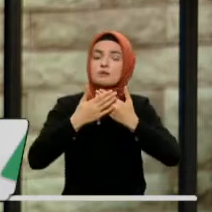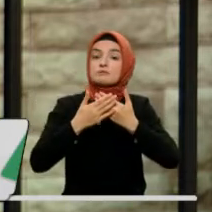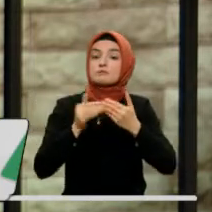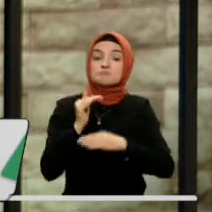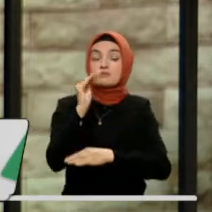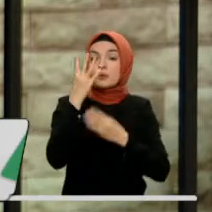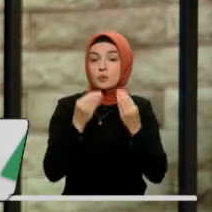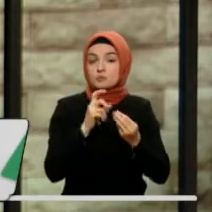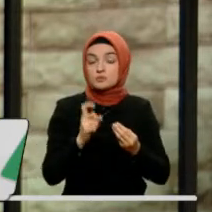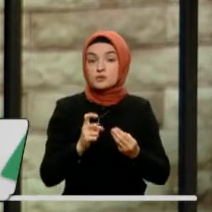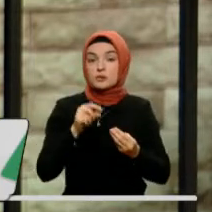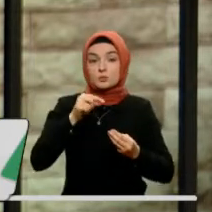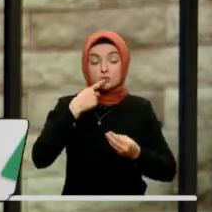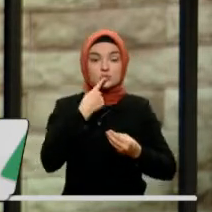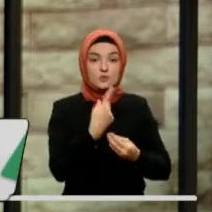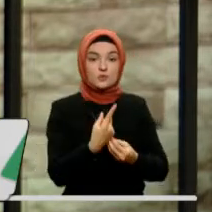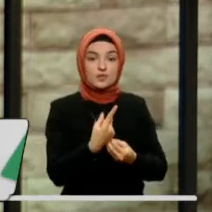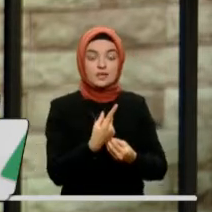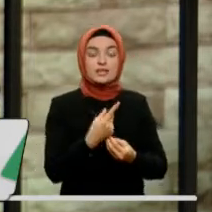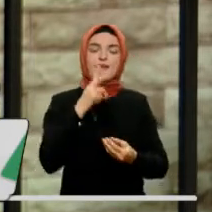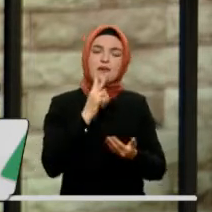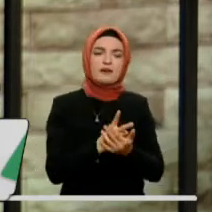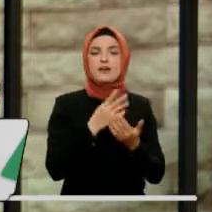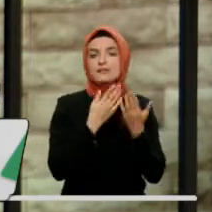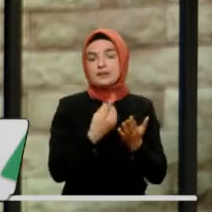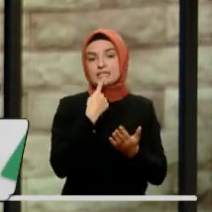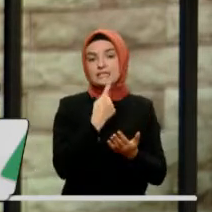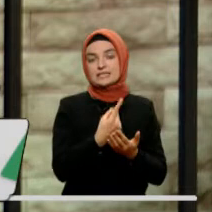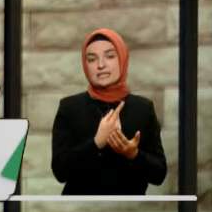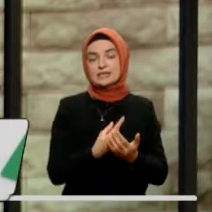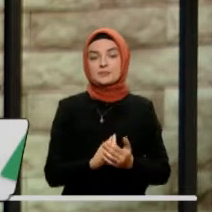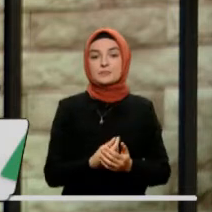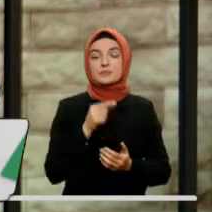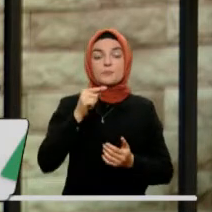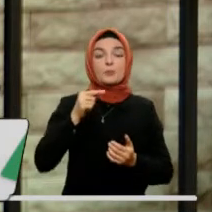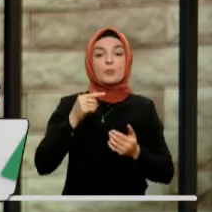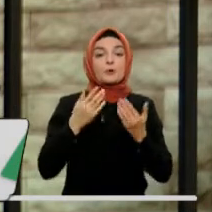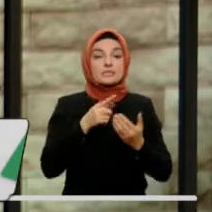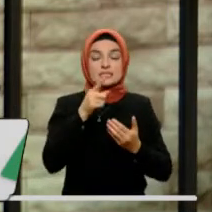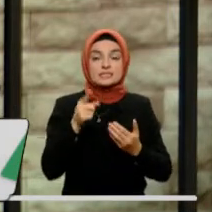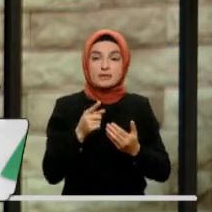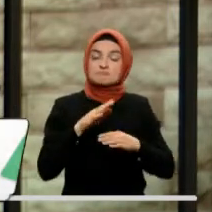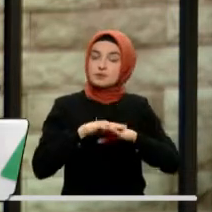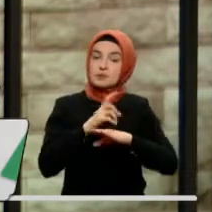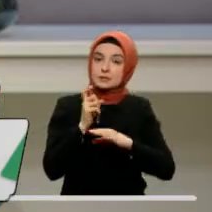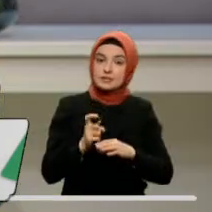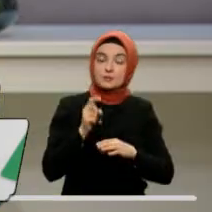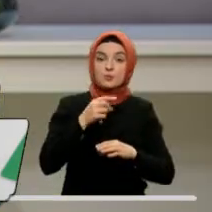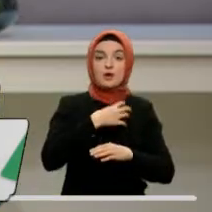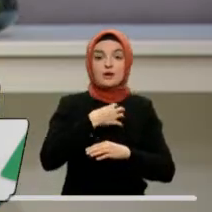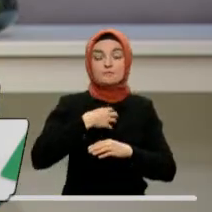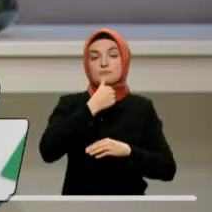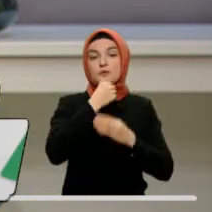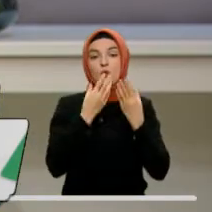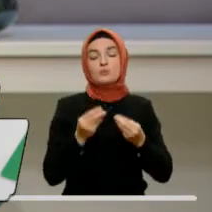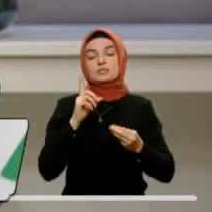yaşayabilecek misin? İlk önce bana bunu kararını ver. Yani o yapıyı sen taşıyabilecek misin? Şimdi bunu sorabilecek anne babaların da olması lazım